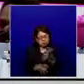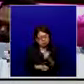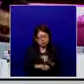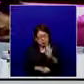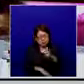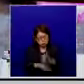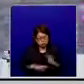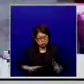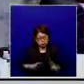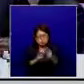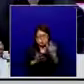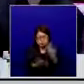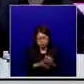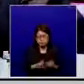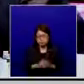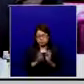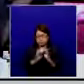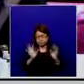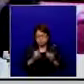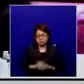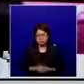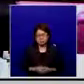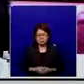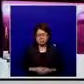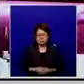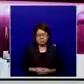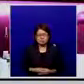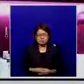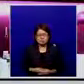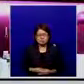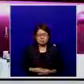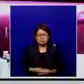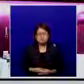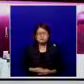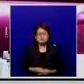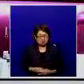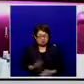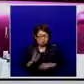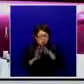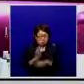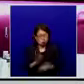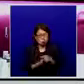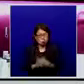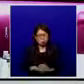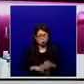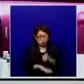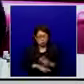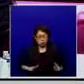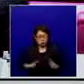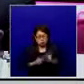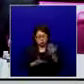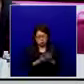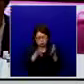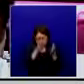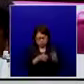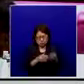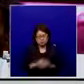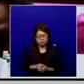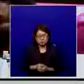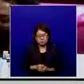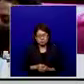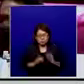ต่อโอ้คราวนี้วีรกรรมนายอุตตมะมาแล้วมาแล้วรัฐ